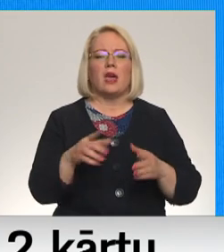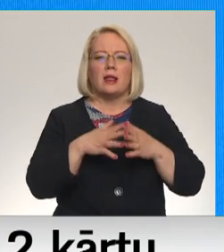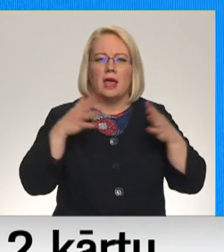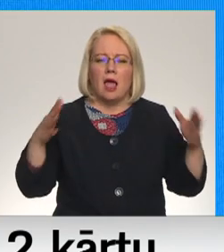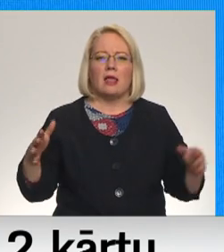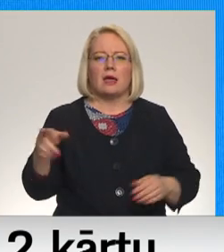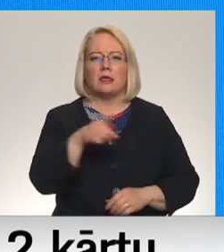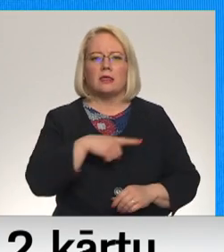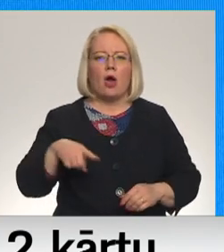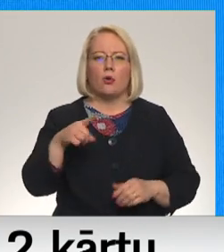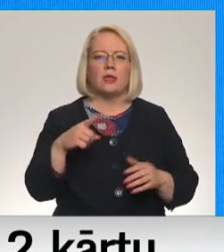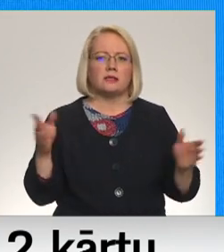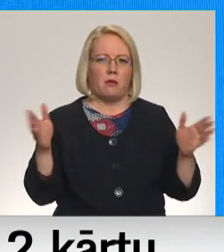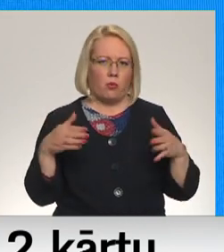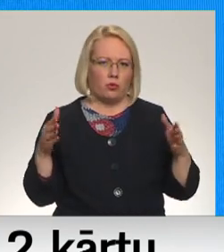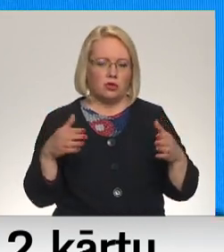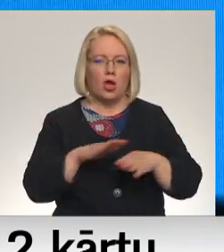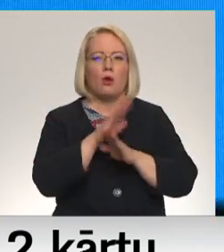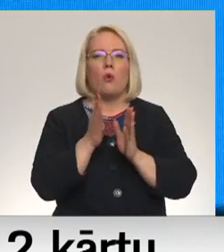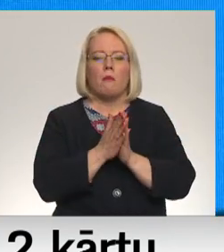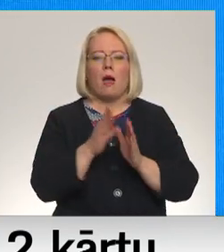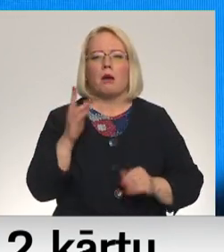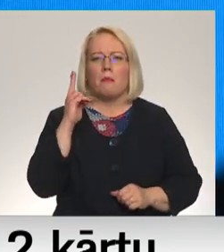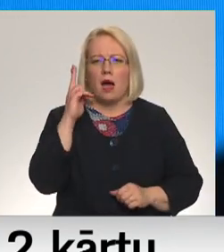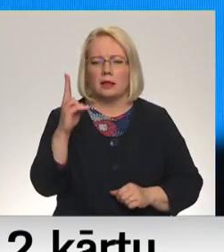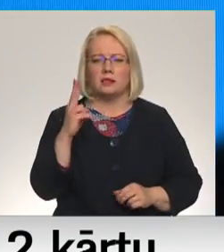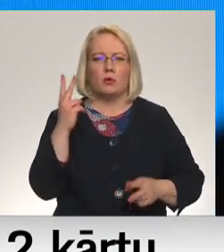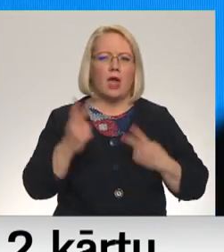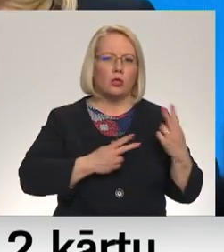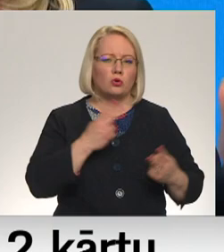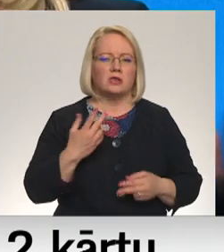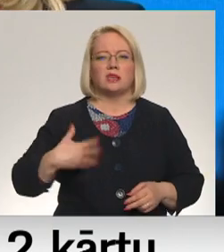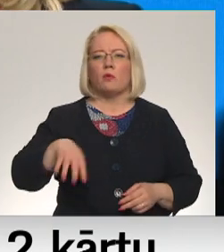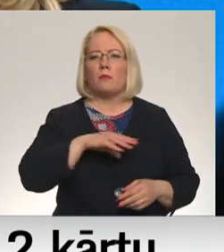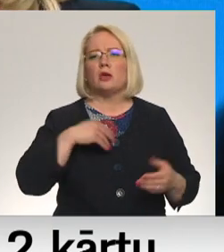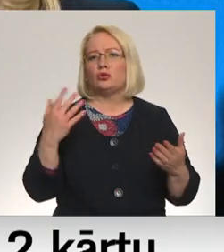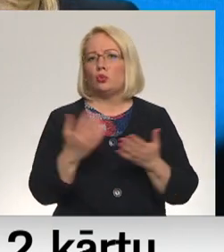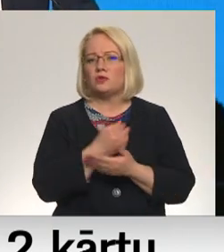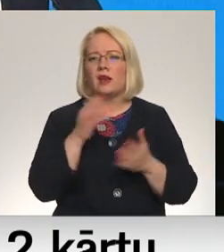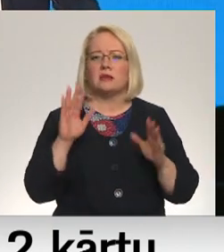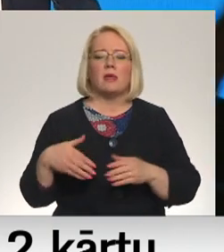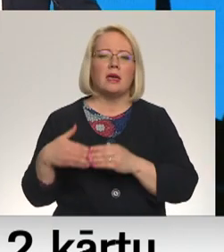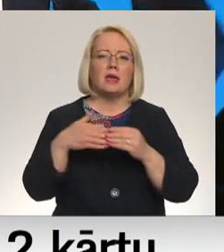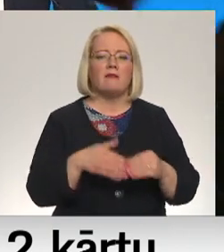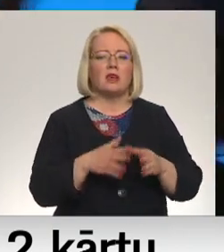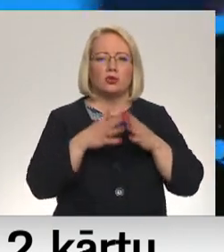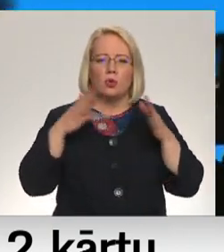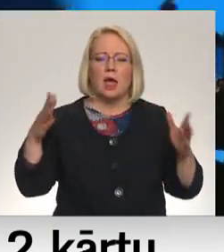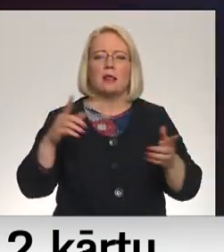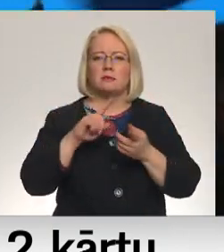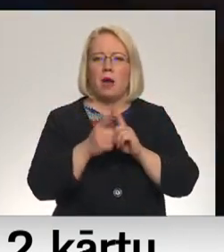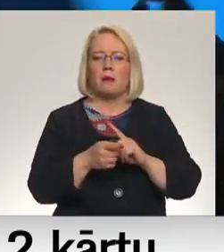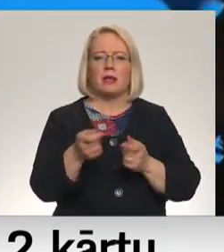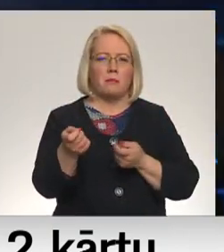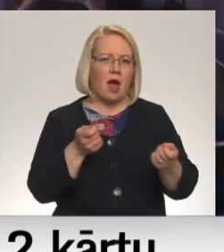nacionālajai un tautas sapulcei. Kopā ar pārliecību un entuziasmu mēs uzvarēsim, lai ieviestu lielas pārmaiņas pārvaldībā,